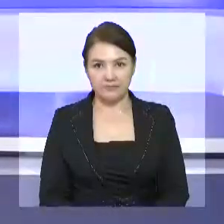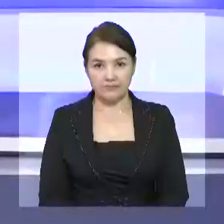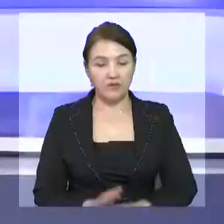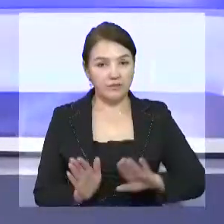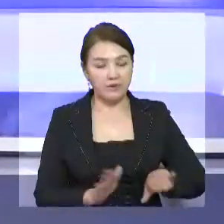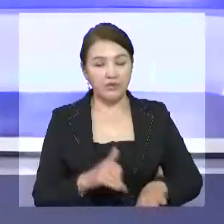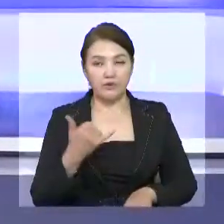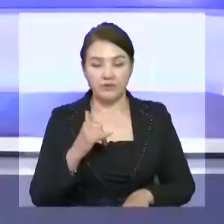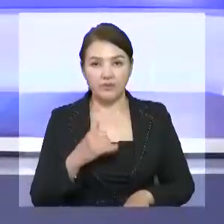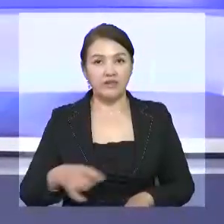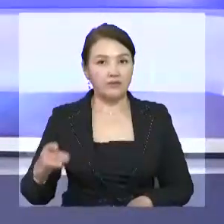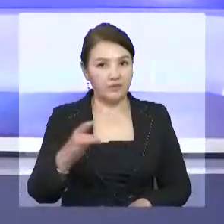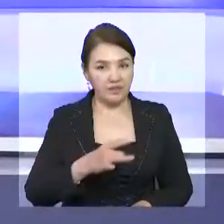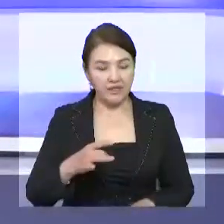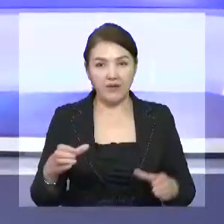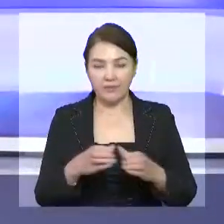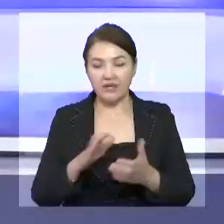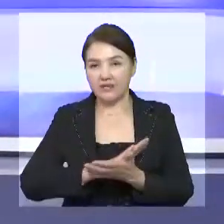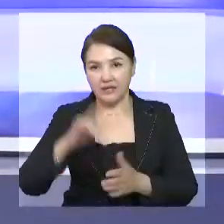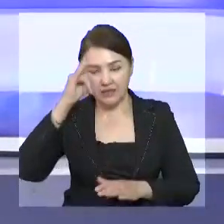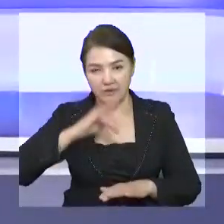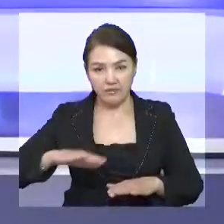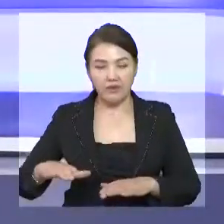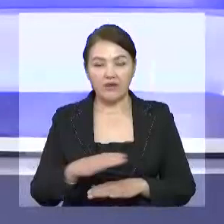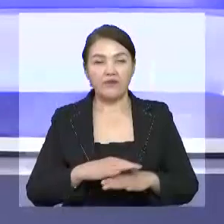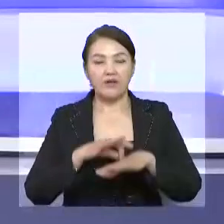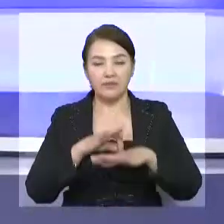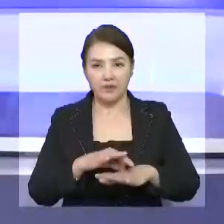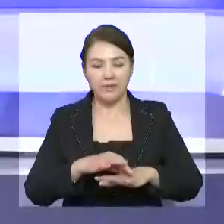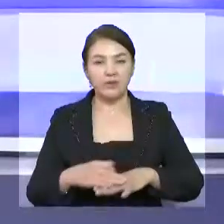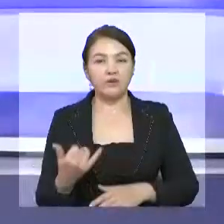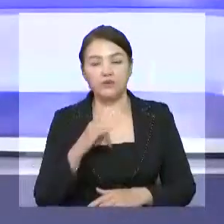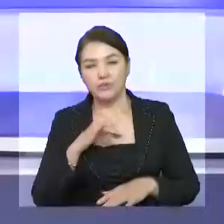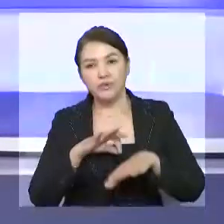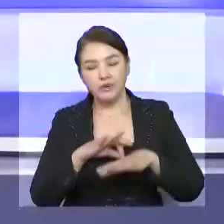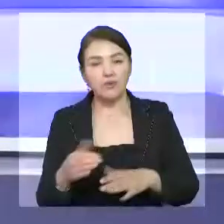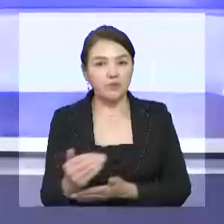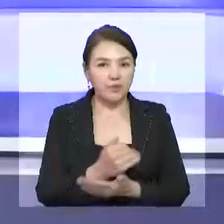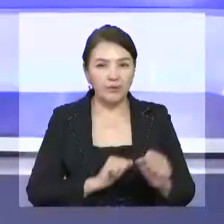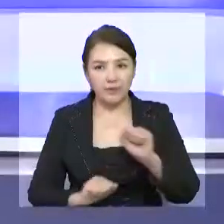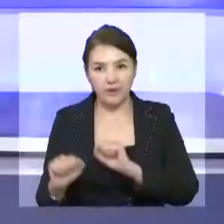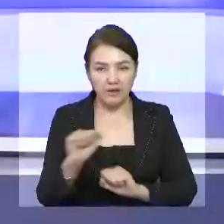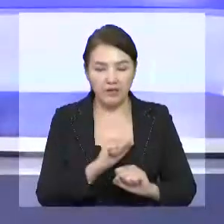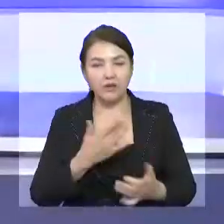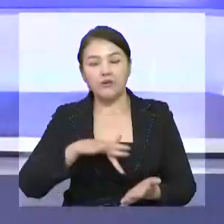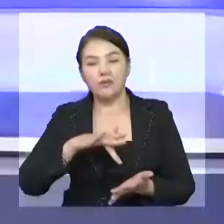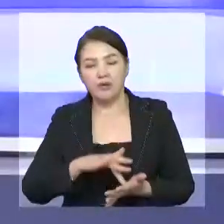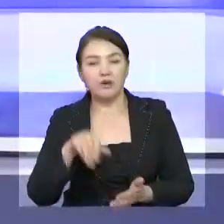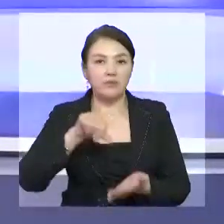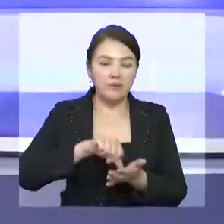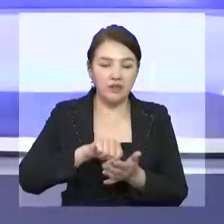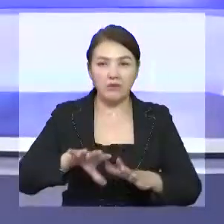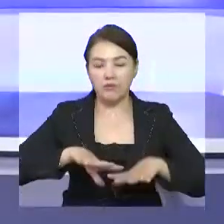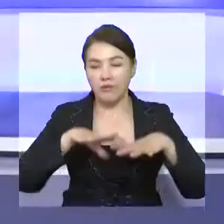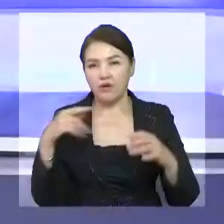Минувшую субботу в рамках республиканской акции «Таза Казахстан» в регионе прошел массовый субботник. В уборке и благоустройстве города приняли участие